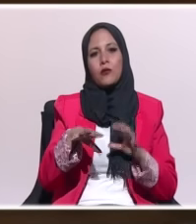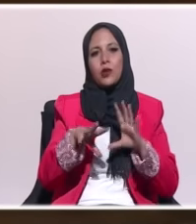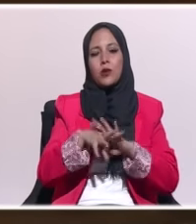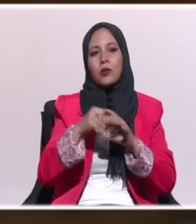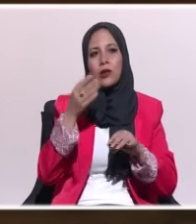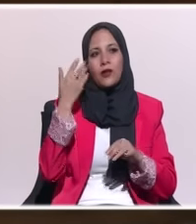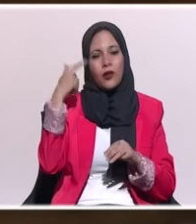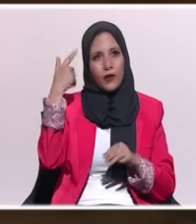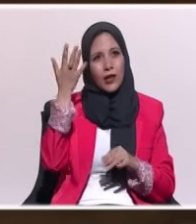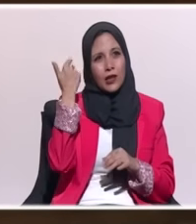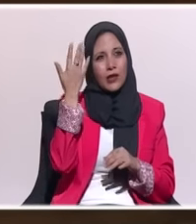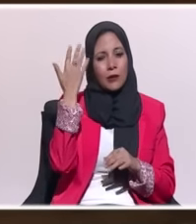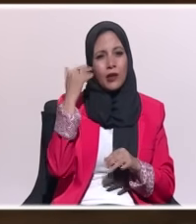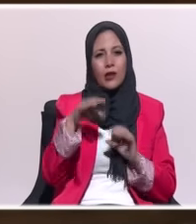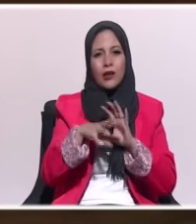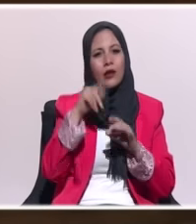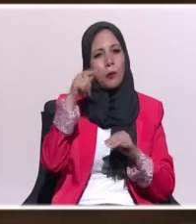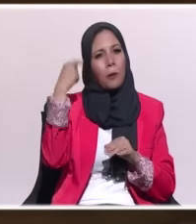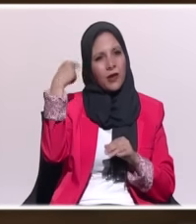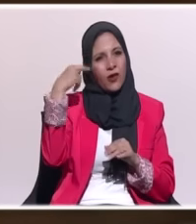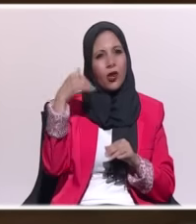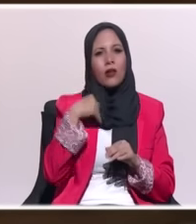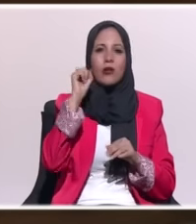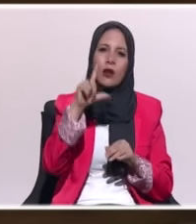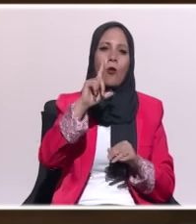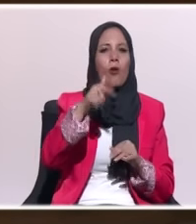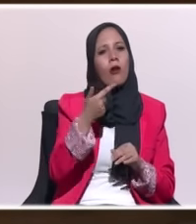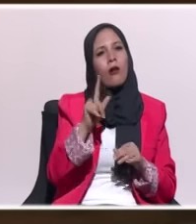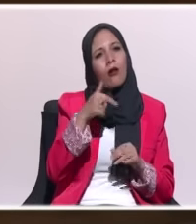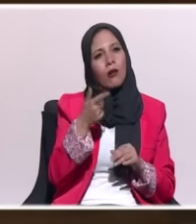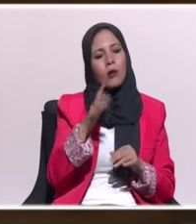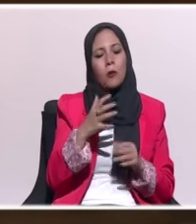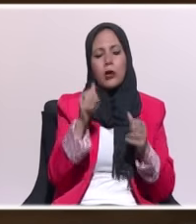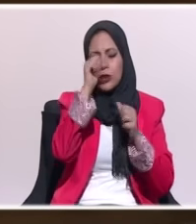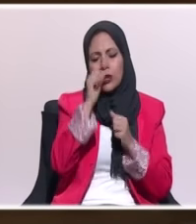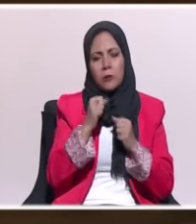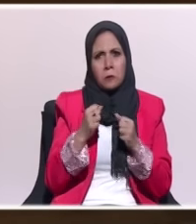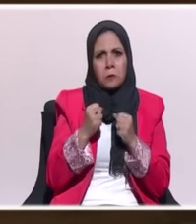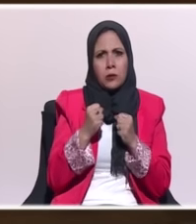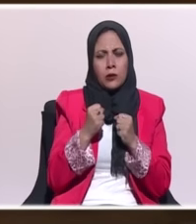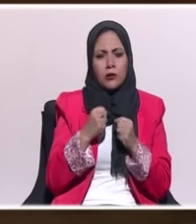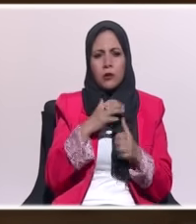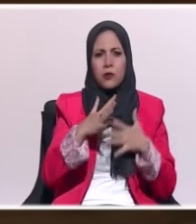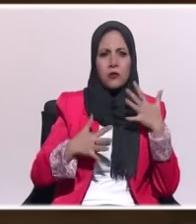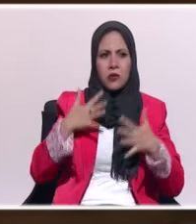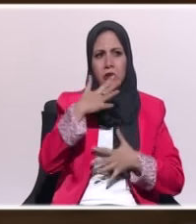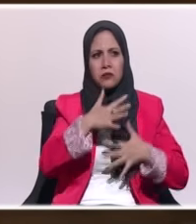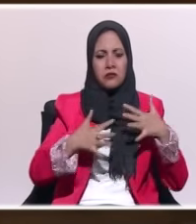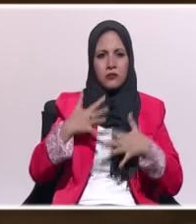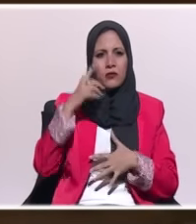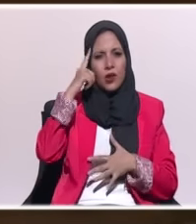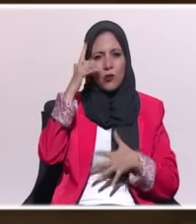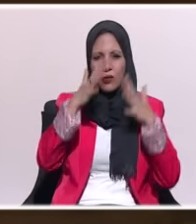وتراجع أيامك وتحاسب نفسك، الحقيقة اللي ممكن تتحول لصدمة تغير مشاعرك